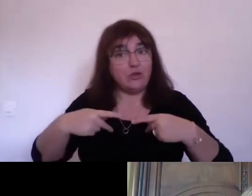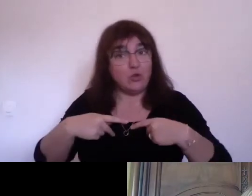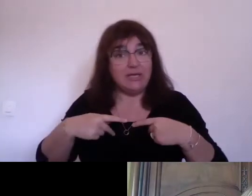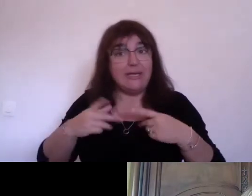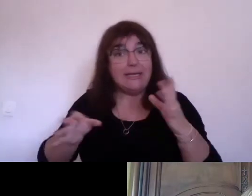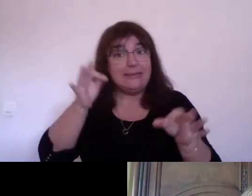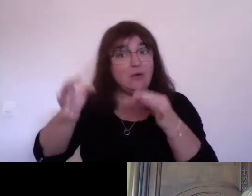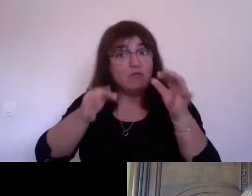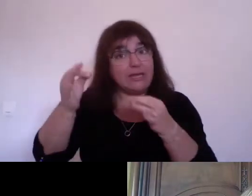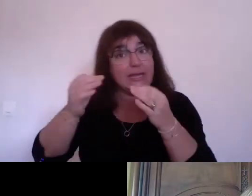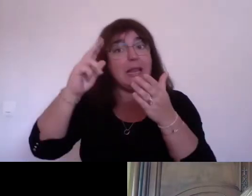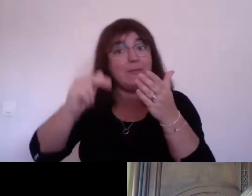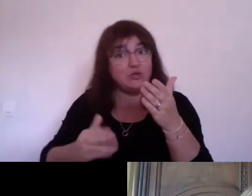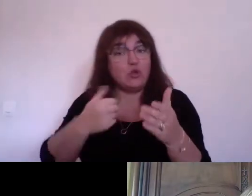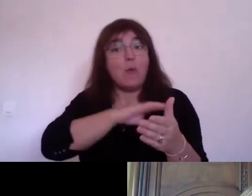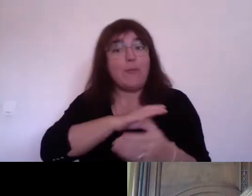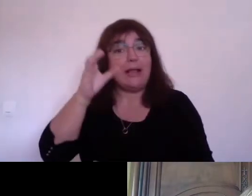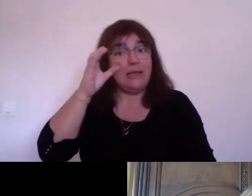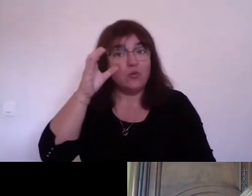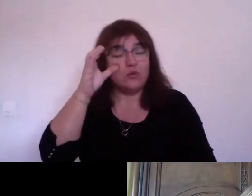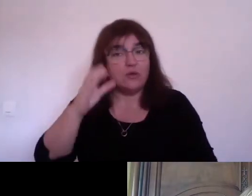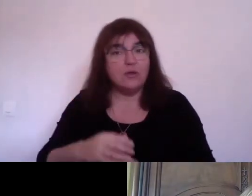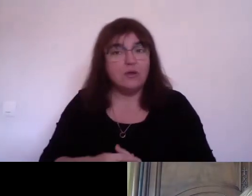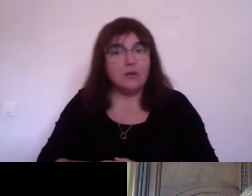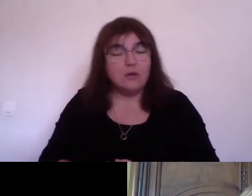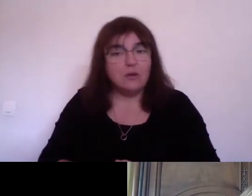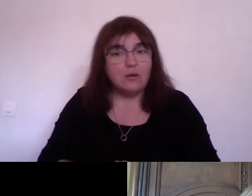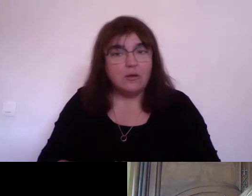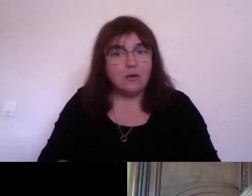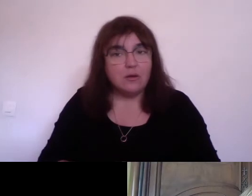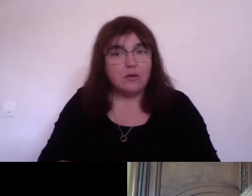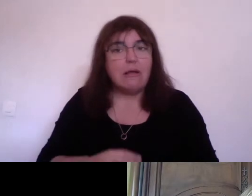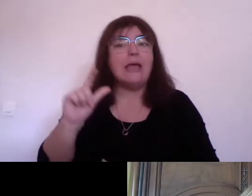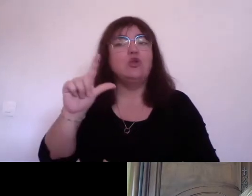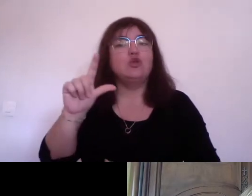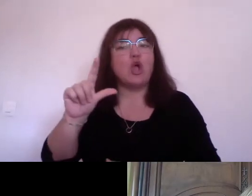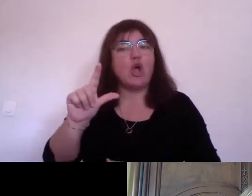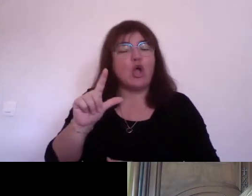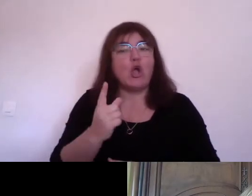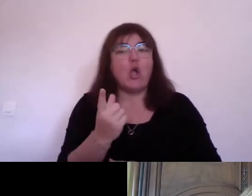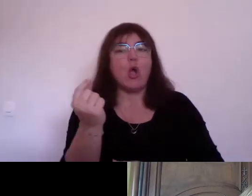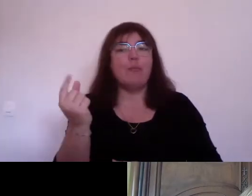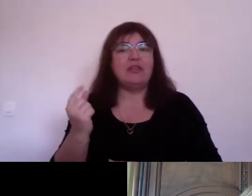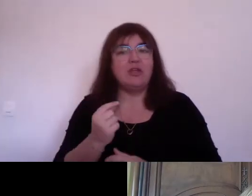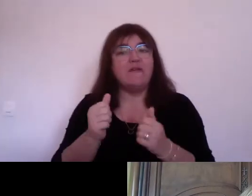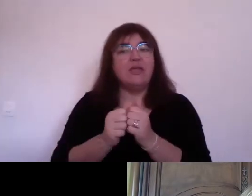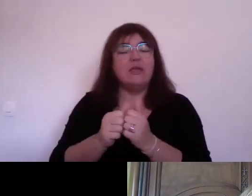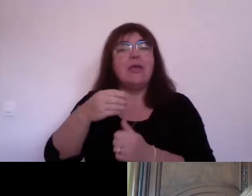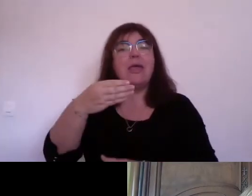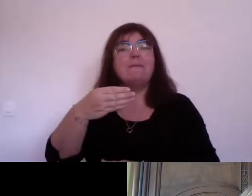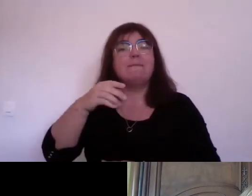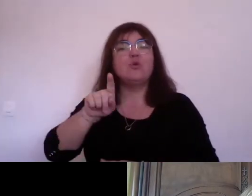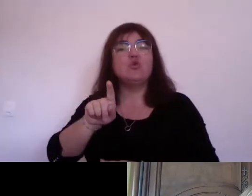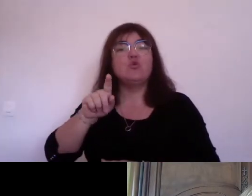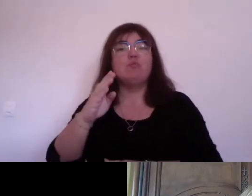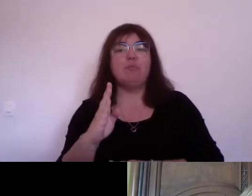découvrir la peinture par l'écoute, à 14h, en partenariat avec le musée du Quai Branly. D'ailleurs, ce